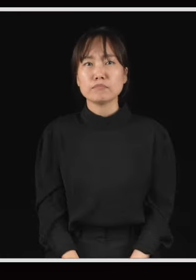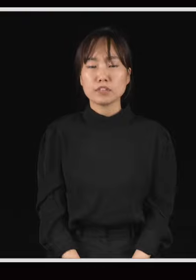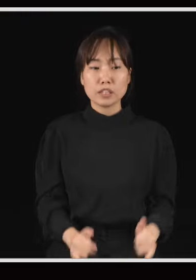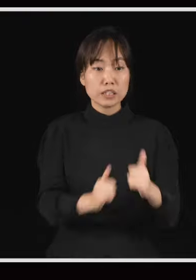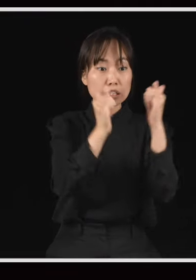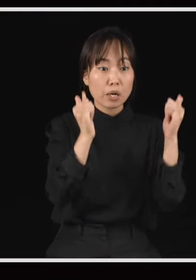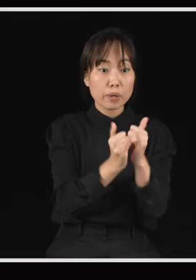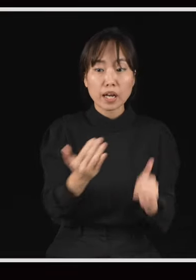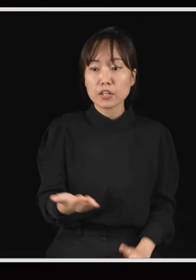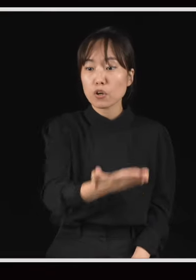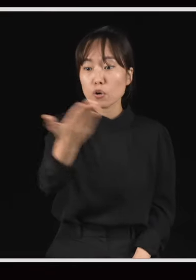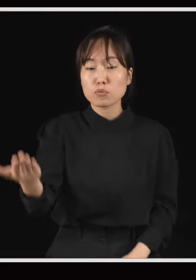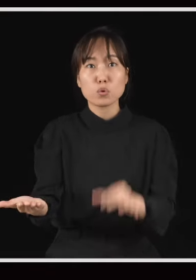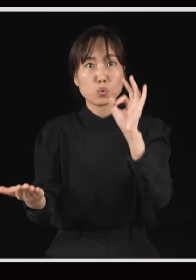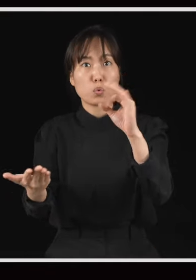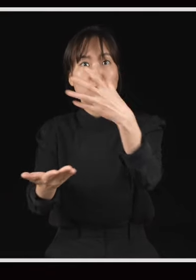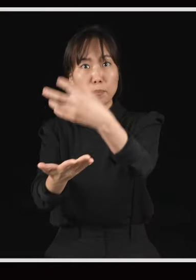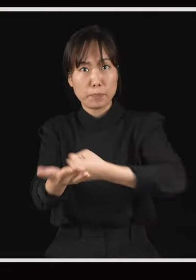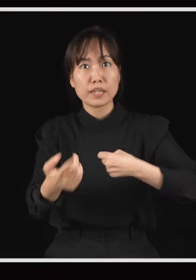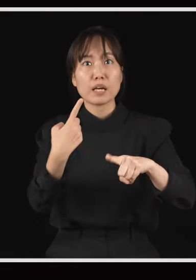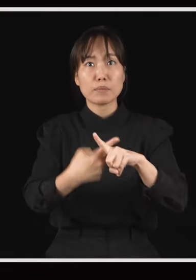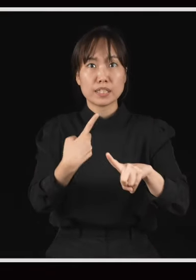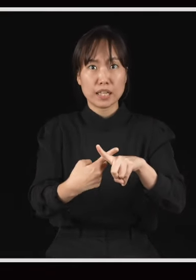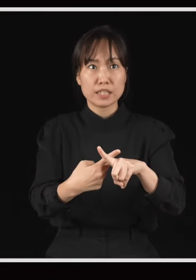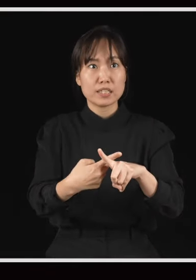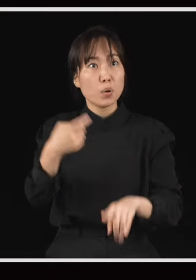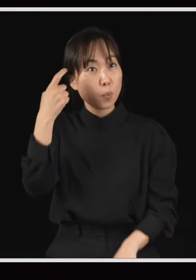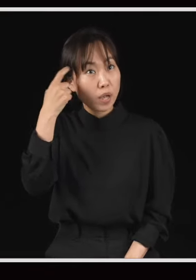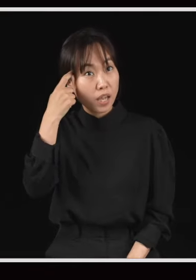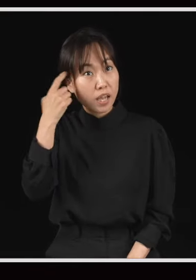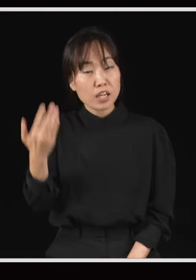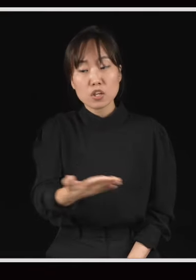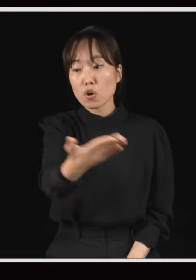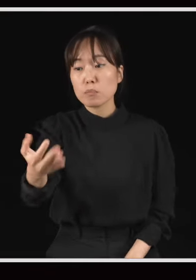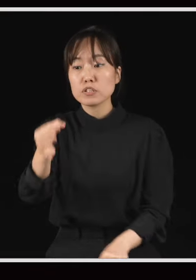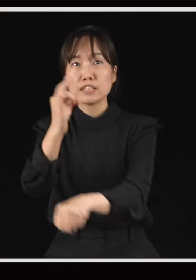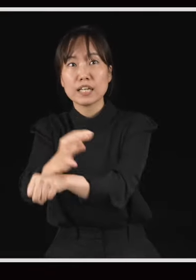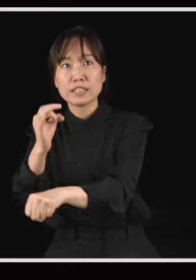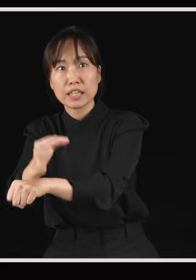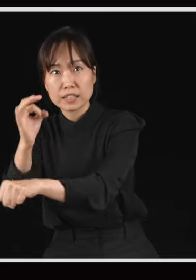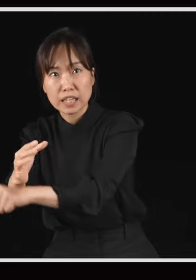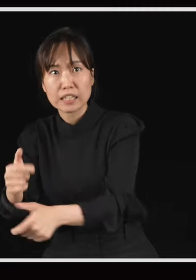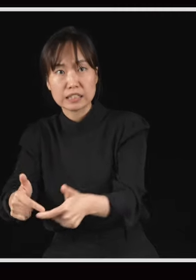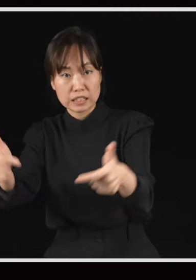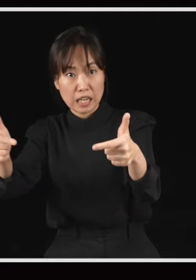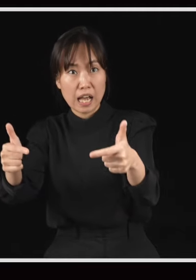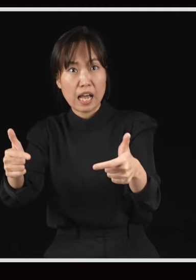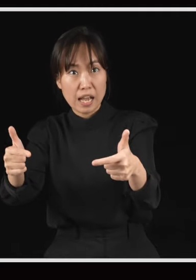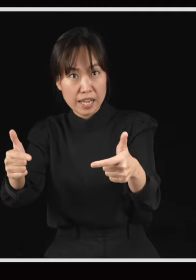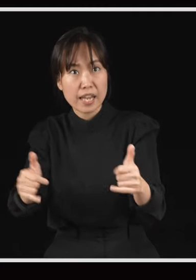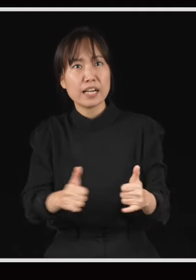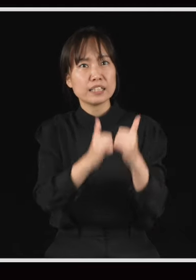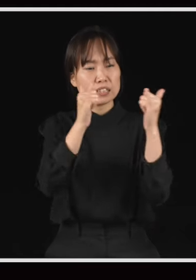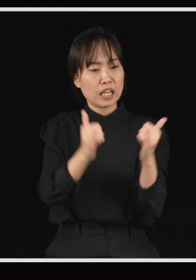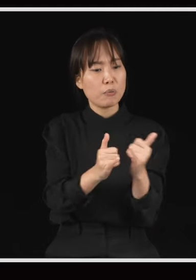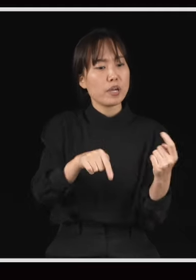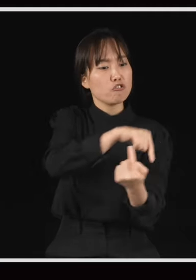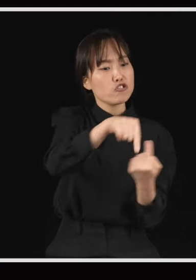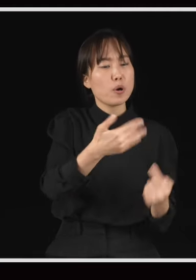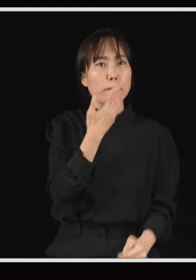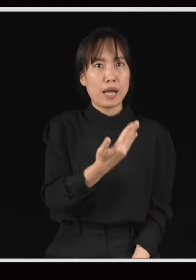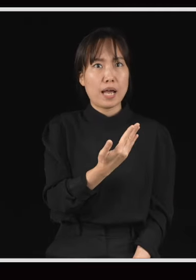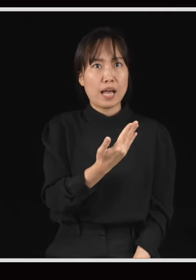돈을 뺏어가는 거예요. 네. 그리고 자꾸 더 그렇게 만들어야지 그 시스템은 돈을 벌잖아요. 그러니까 어떻게 보면 거기서